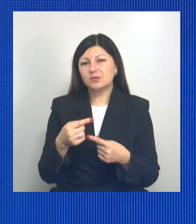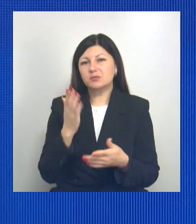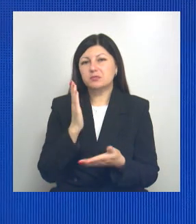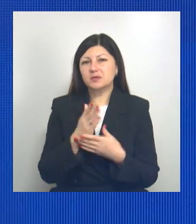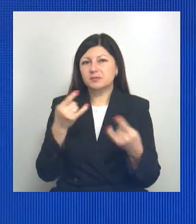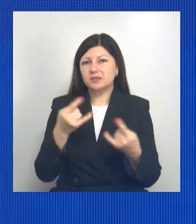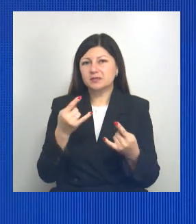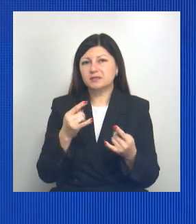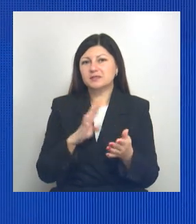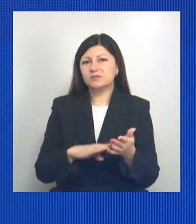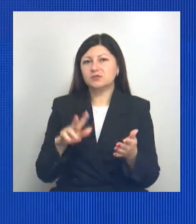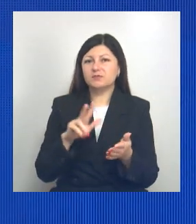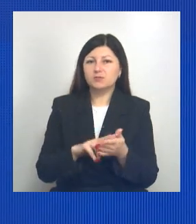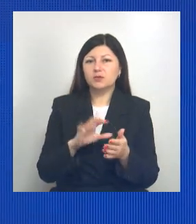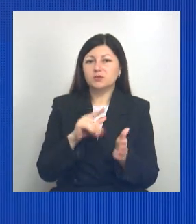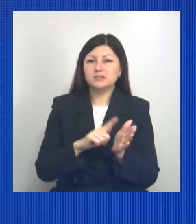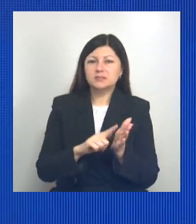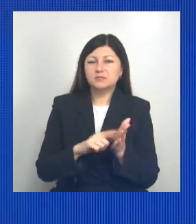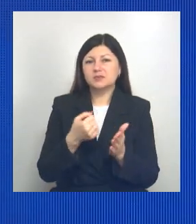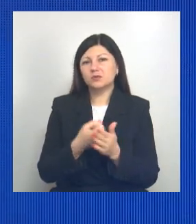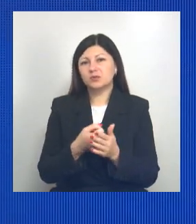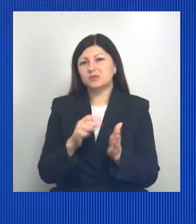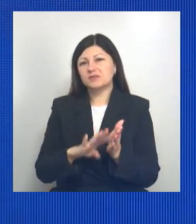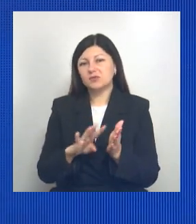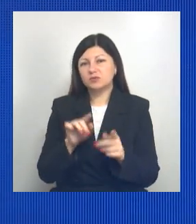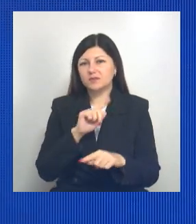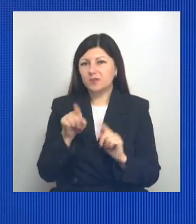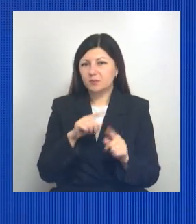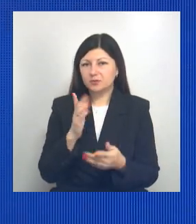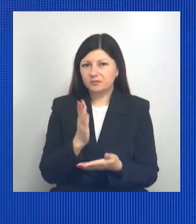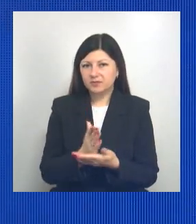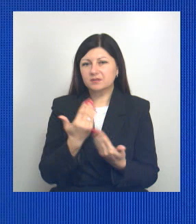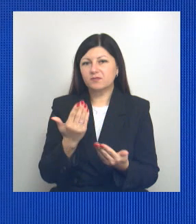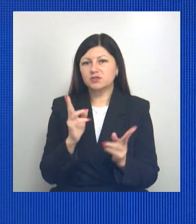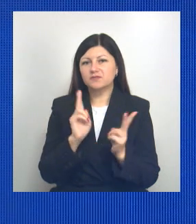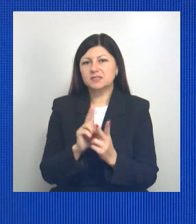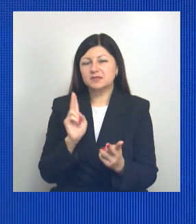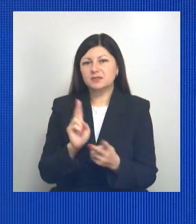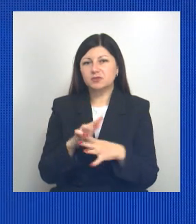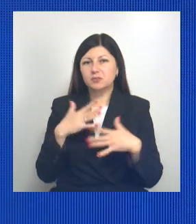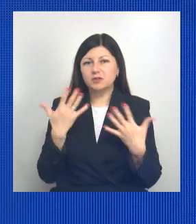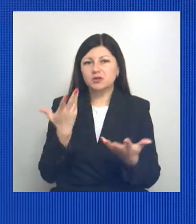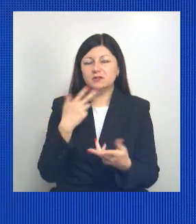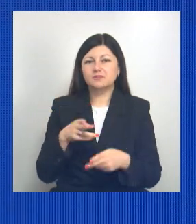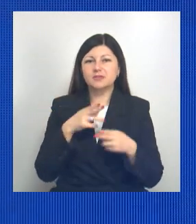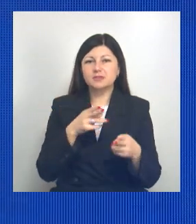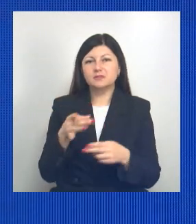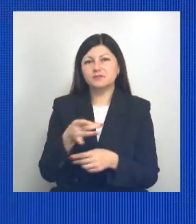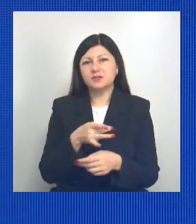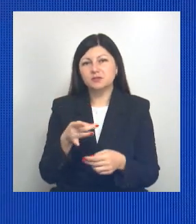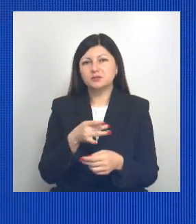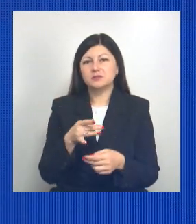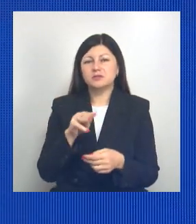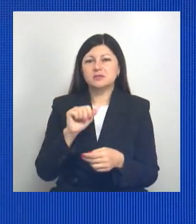порядка 98 вопросов от 70 до 90 у нас есть, да? Ваши встречи большие, каждый раз, когда вы ездите в районы,